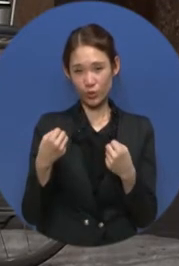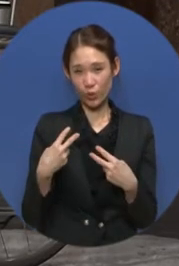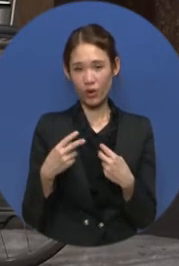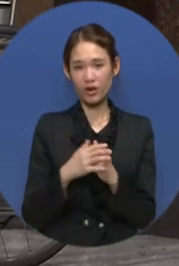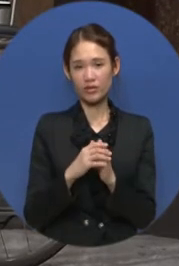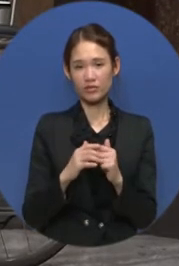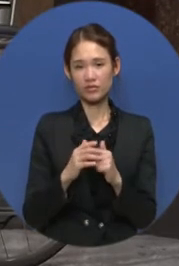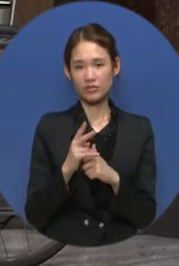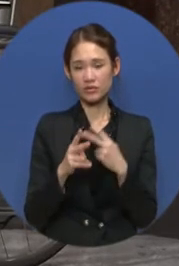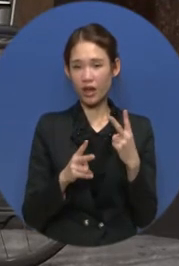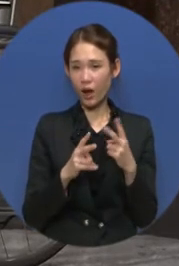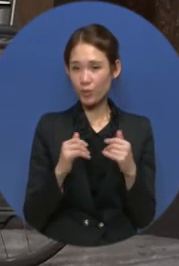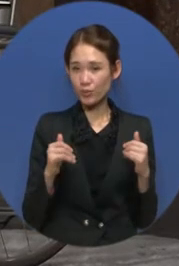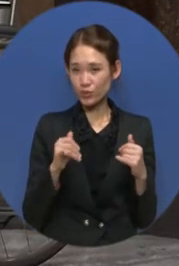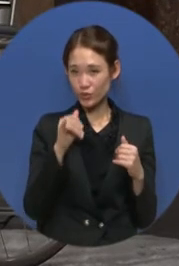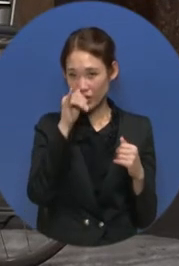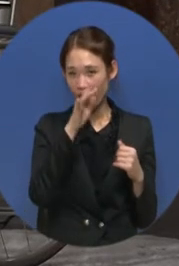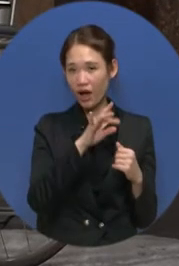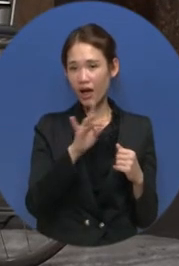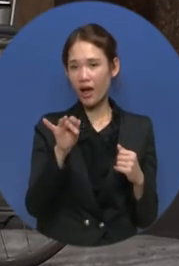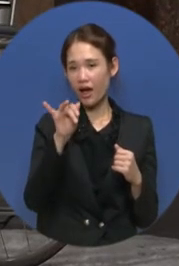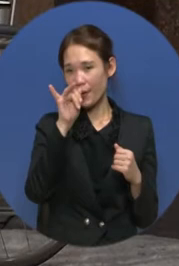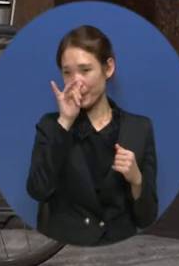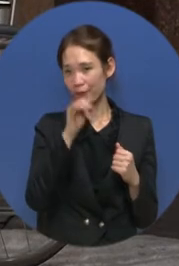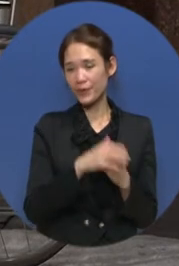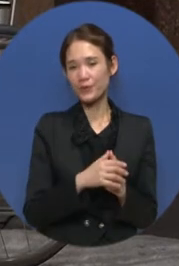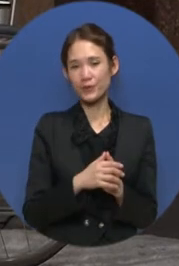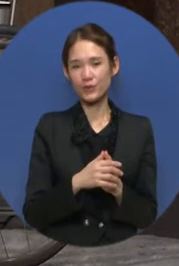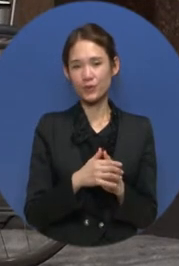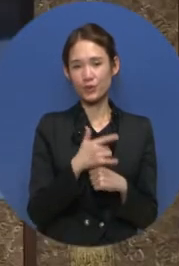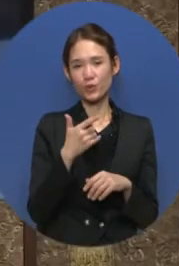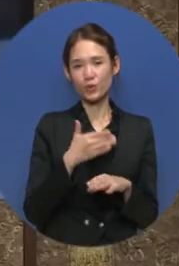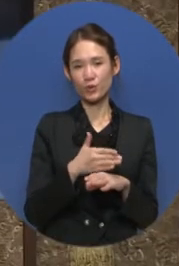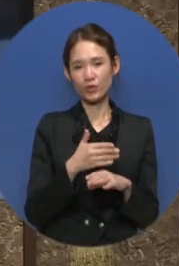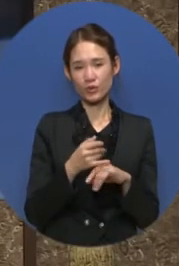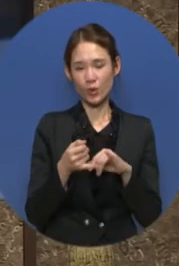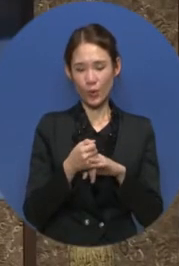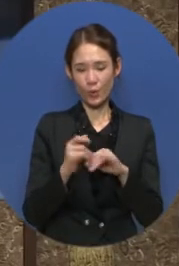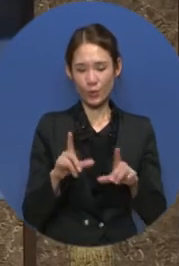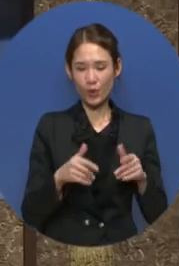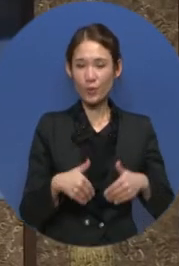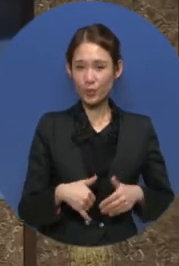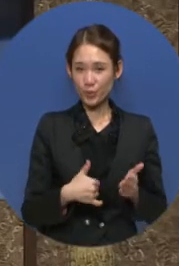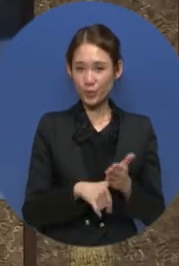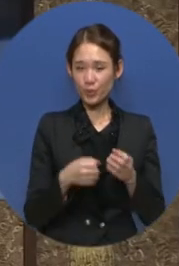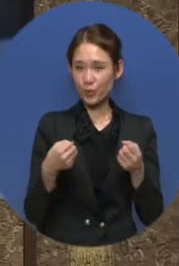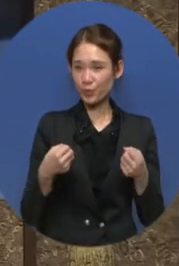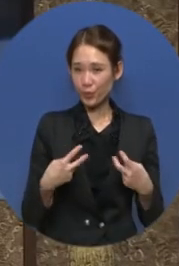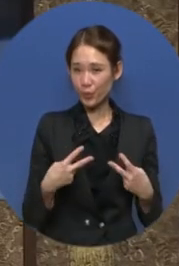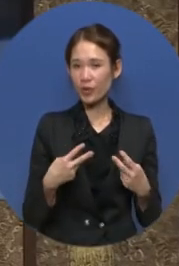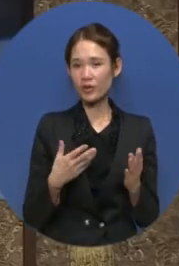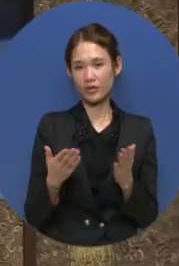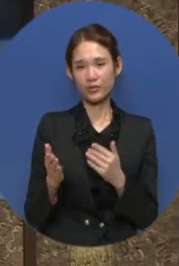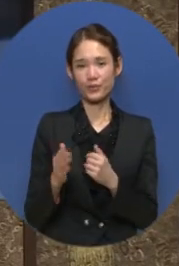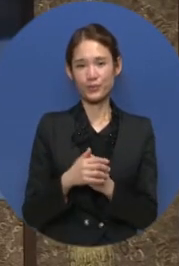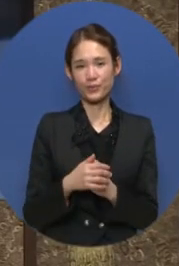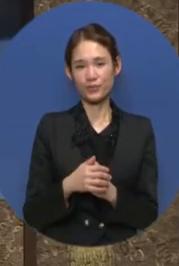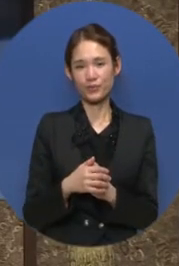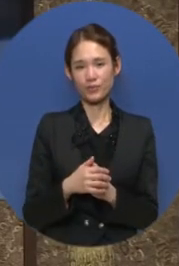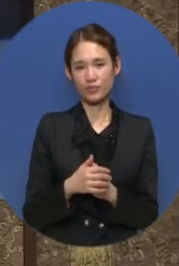보내준다든가 아니면 사업하시는 분들이 있다 보니까요. 뭐 너무 감사하네요. 네, 생필품도 막 보내줍니다. 네. 뭐